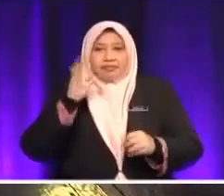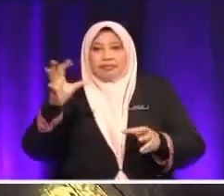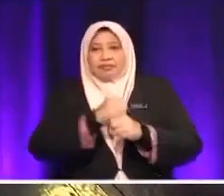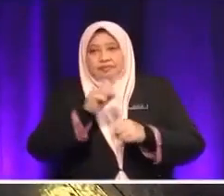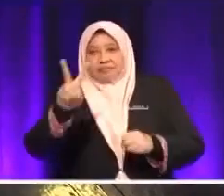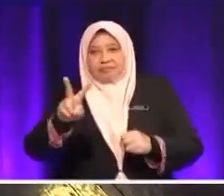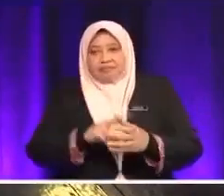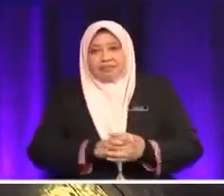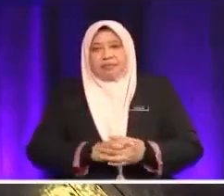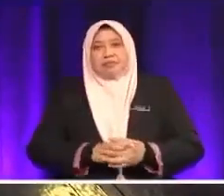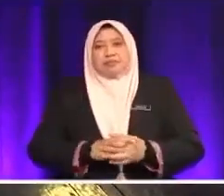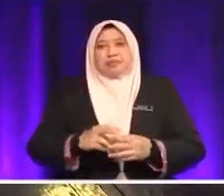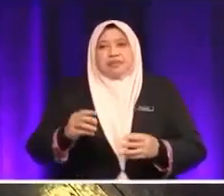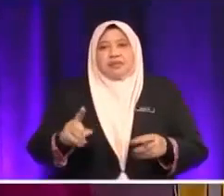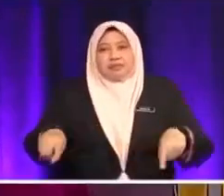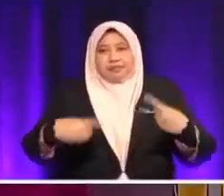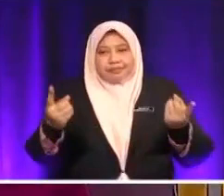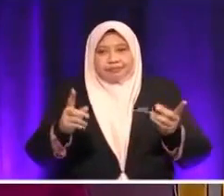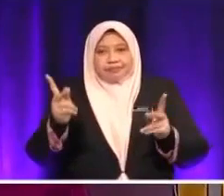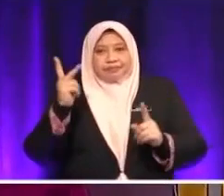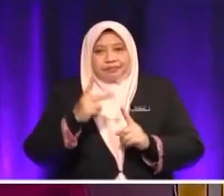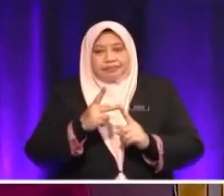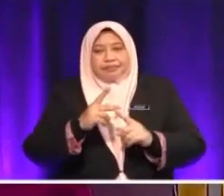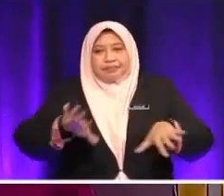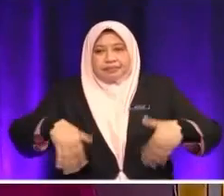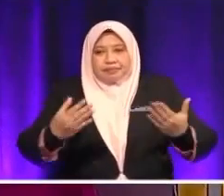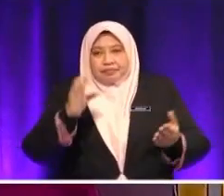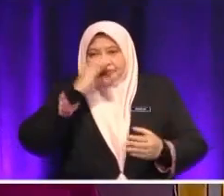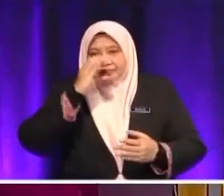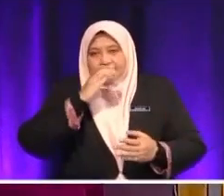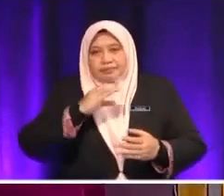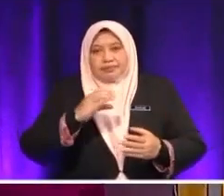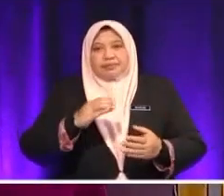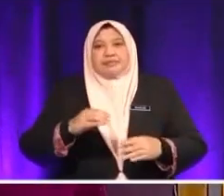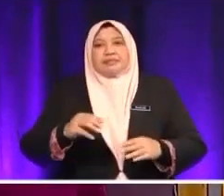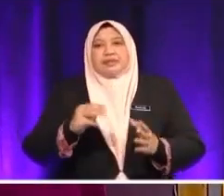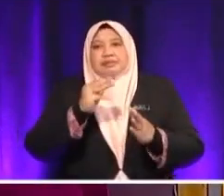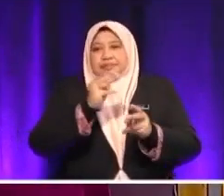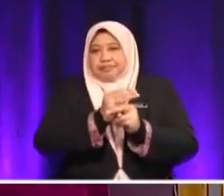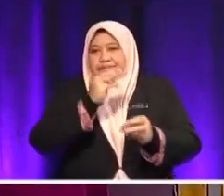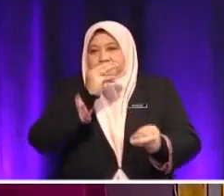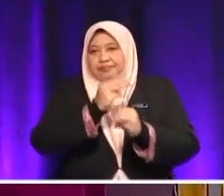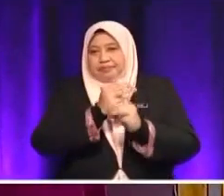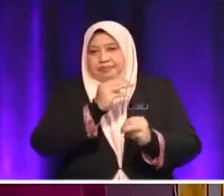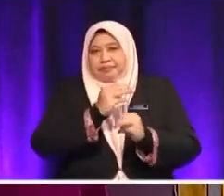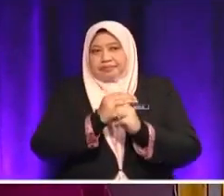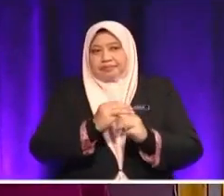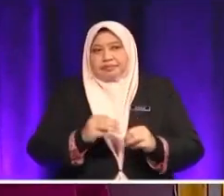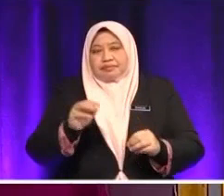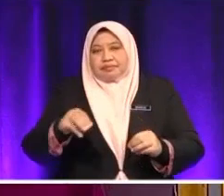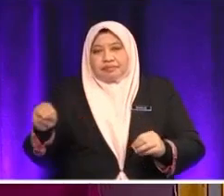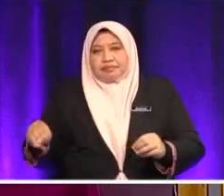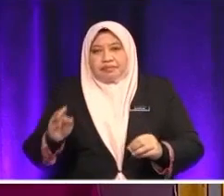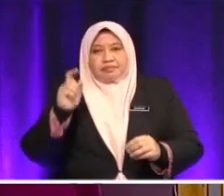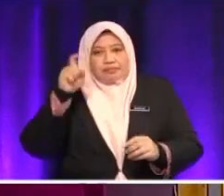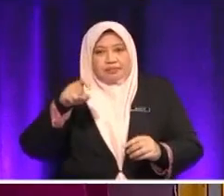sementara itu kita nak pergi kepada Bagaimana mencari midian disebut median anak-anak atau murid saya